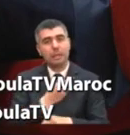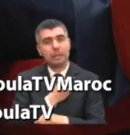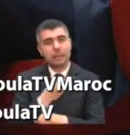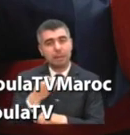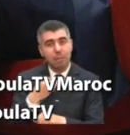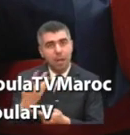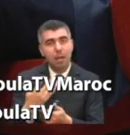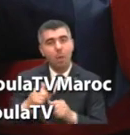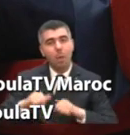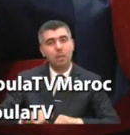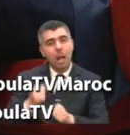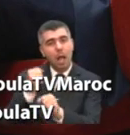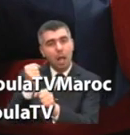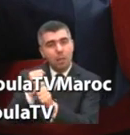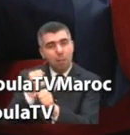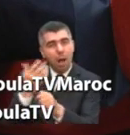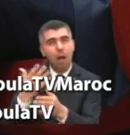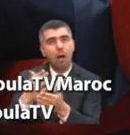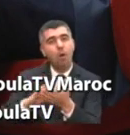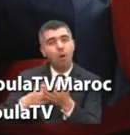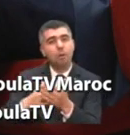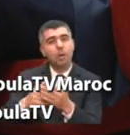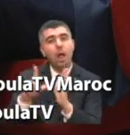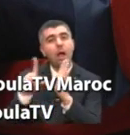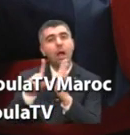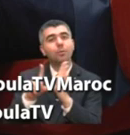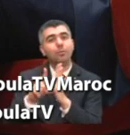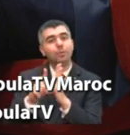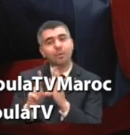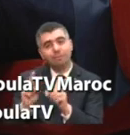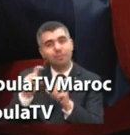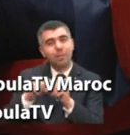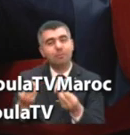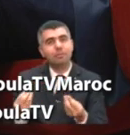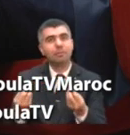وزارة التشغيل اللي خاصة تخرج واحد النص تنظيمي متعلق